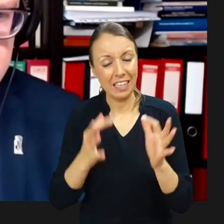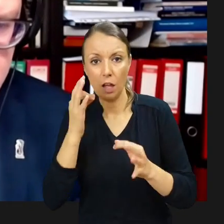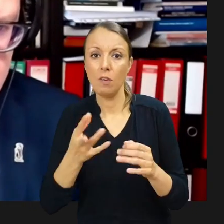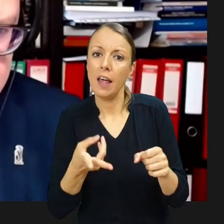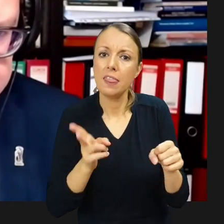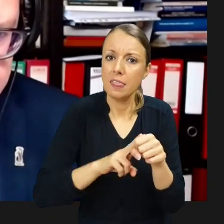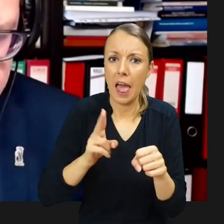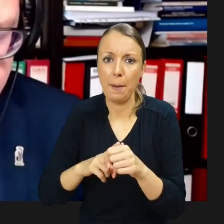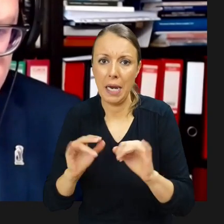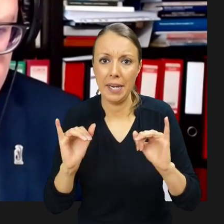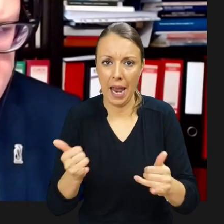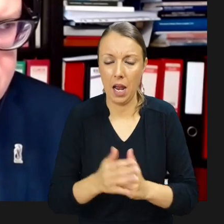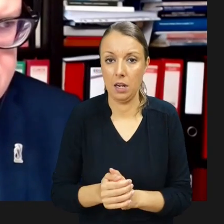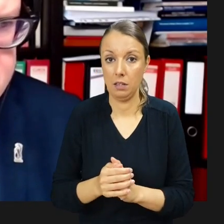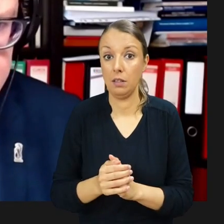które mogą być przecież